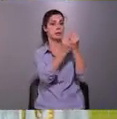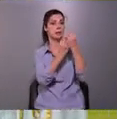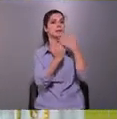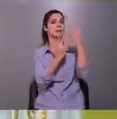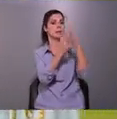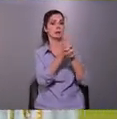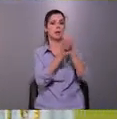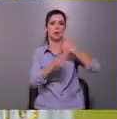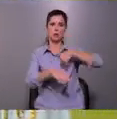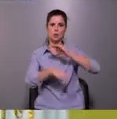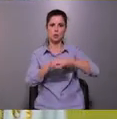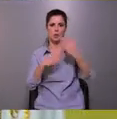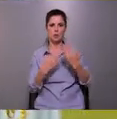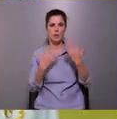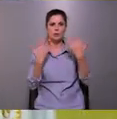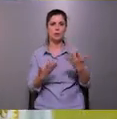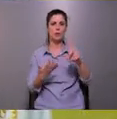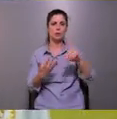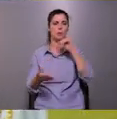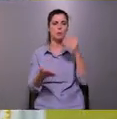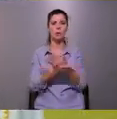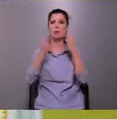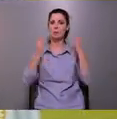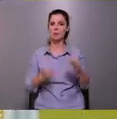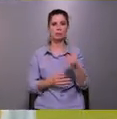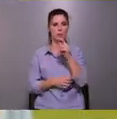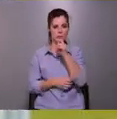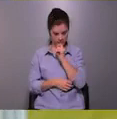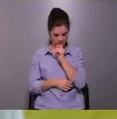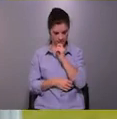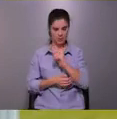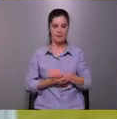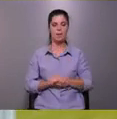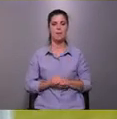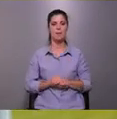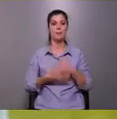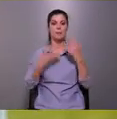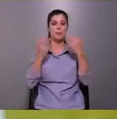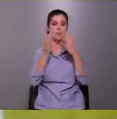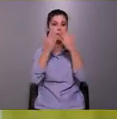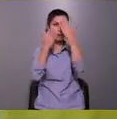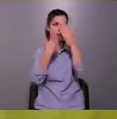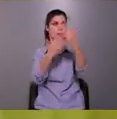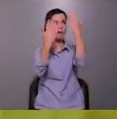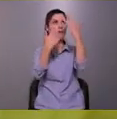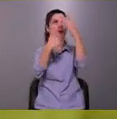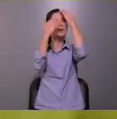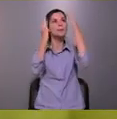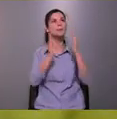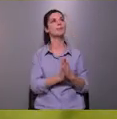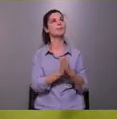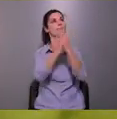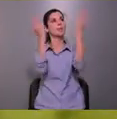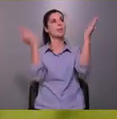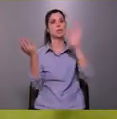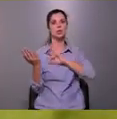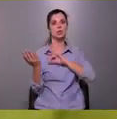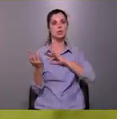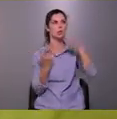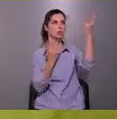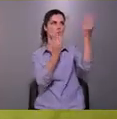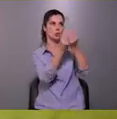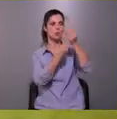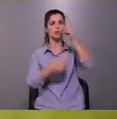pecadores, agora e na hora da nossa morte. Amém. Ave Maria, piena di grazia, il Signore è con